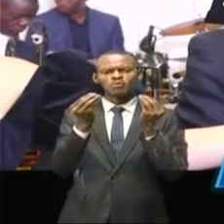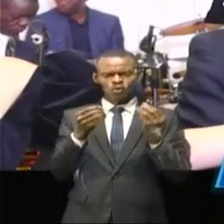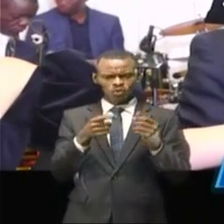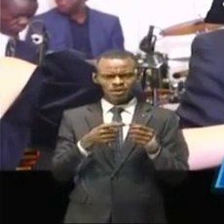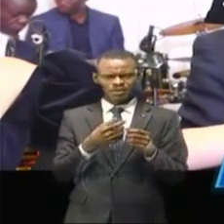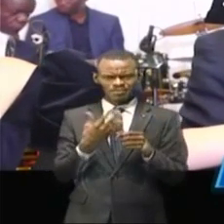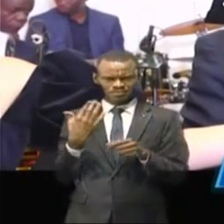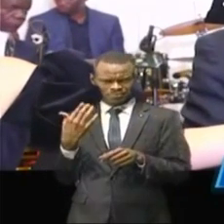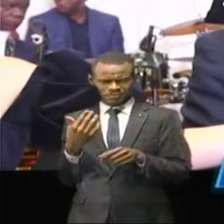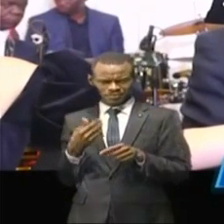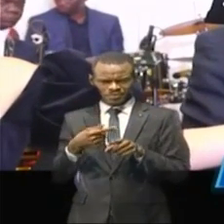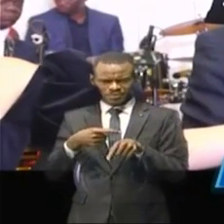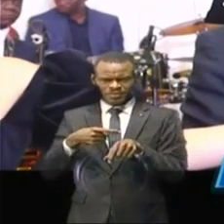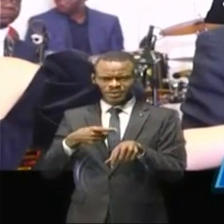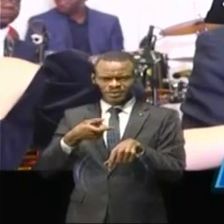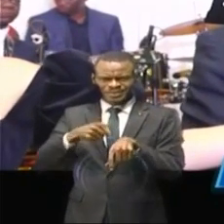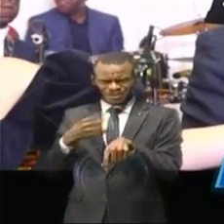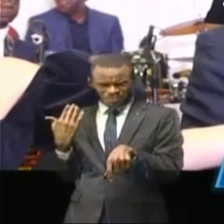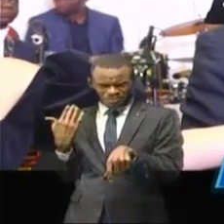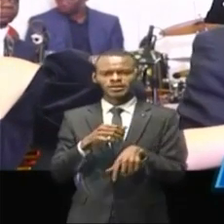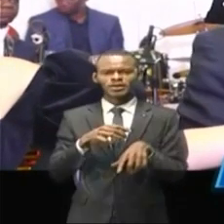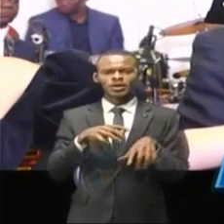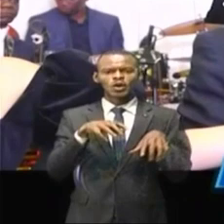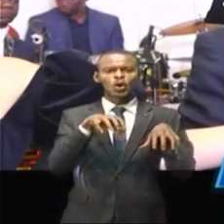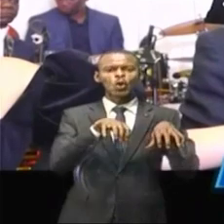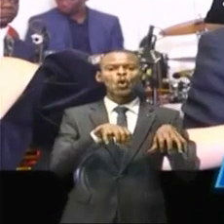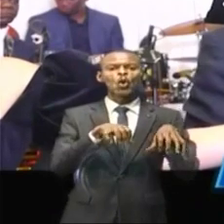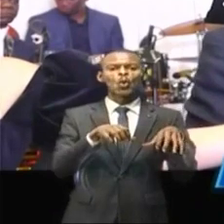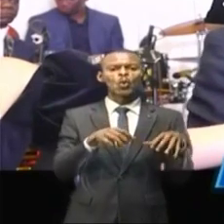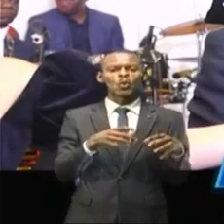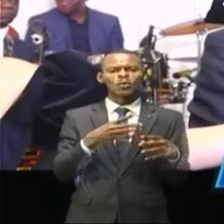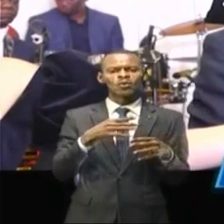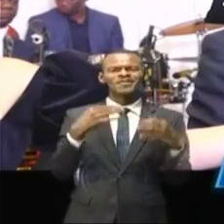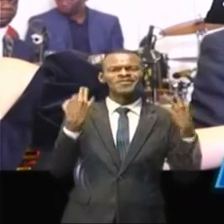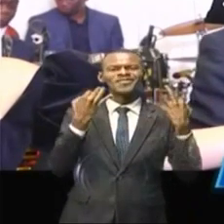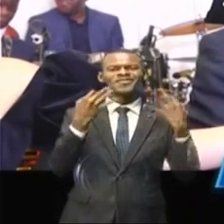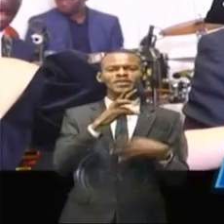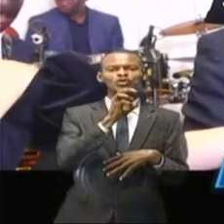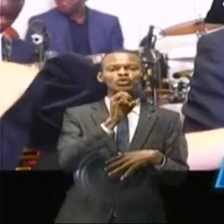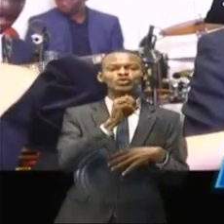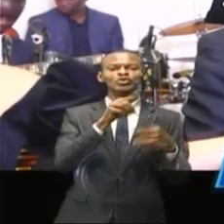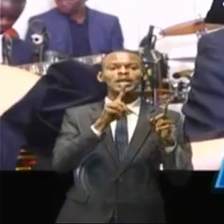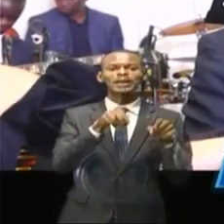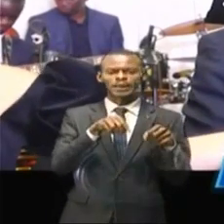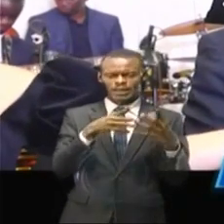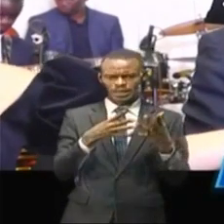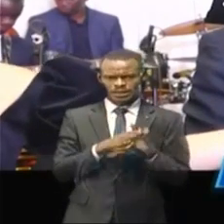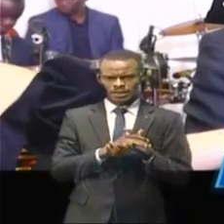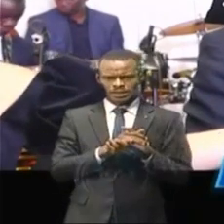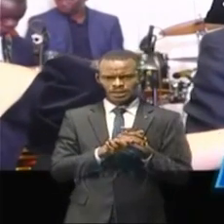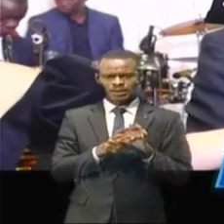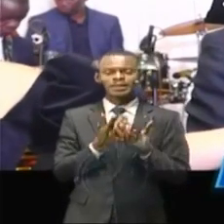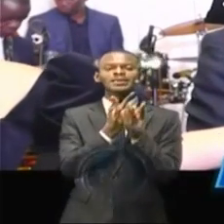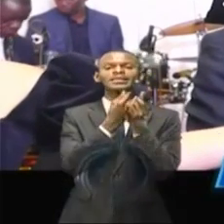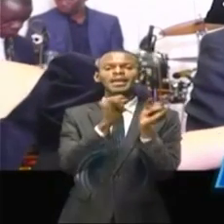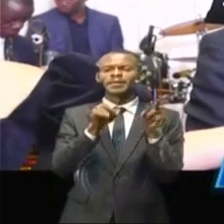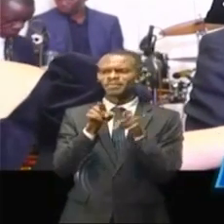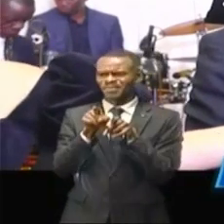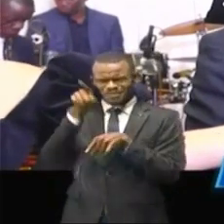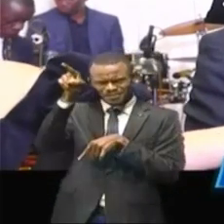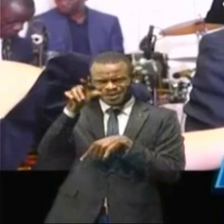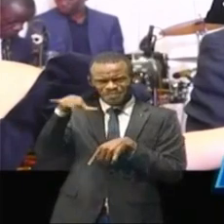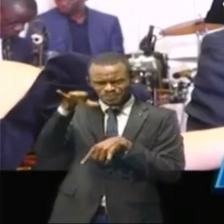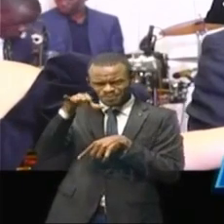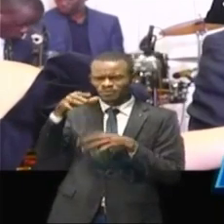63e anniversaire de l'établissement des relations diplomatiques. Nous partageons une longue histoire de